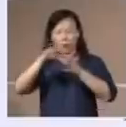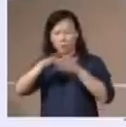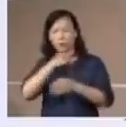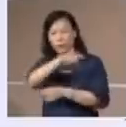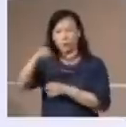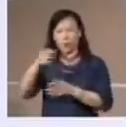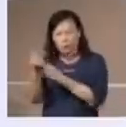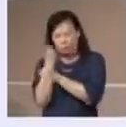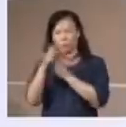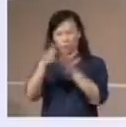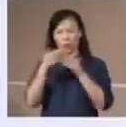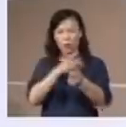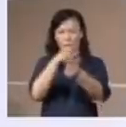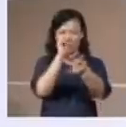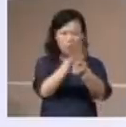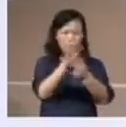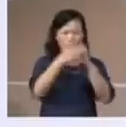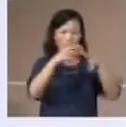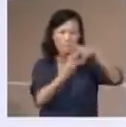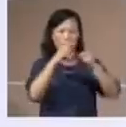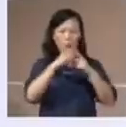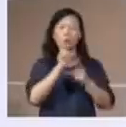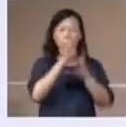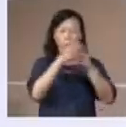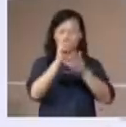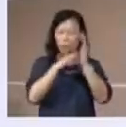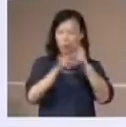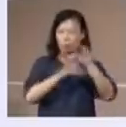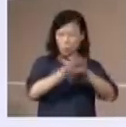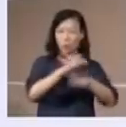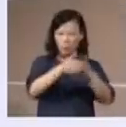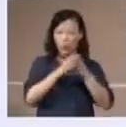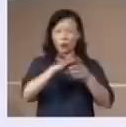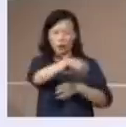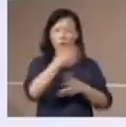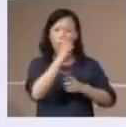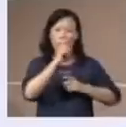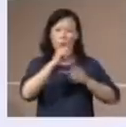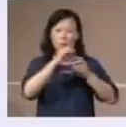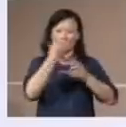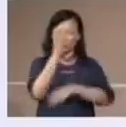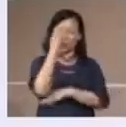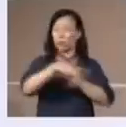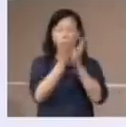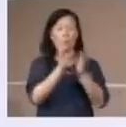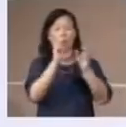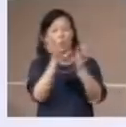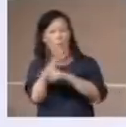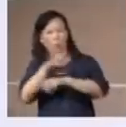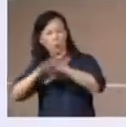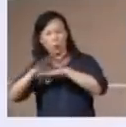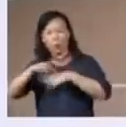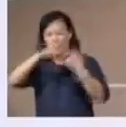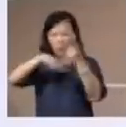咱嘛爱尽量去说服美国人。啊，美国政府嘛，民主伊嘛随时咧换啊，啊，这个党啊换迄个党。